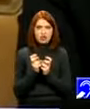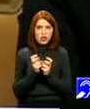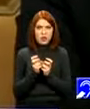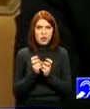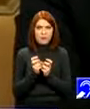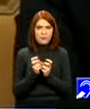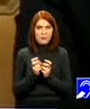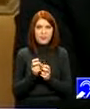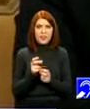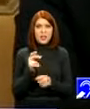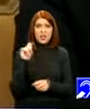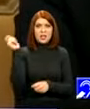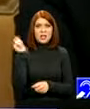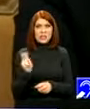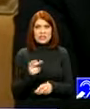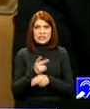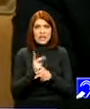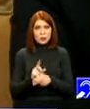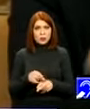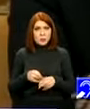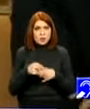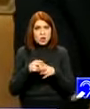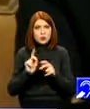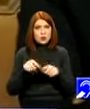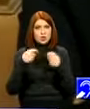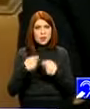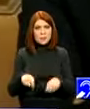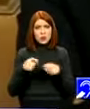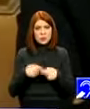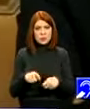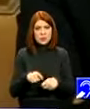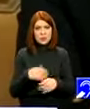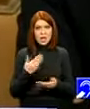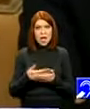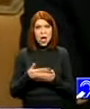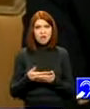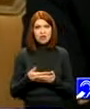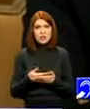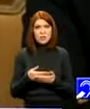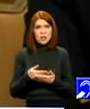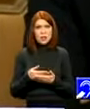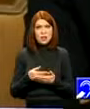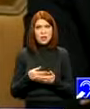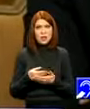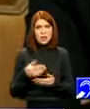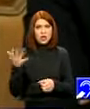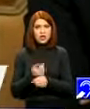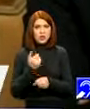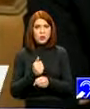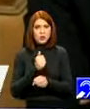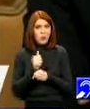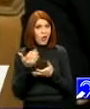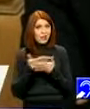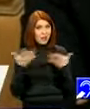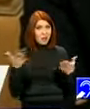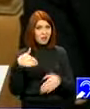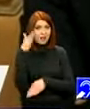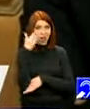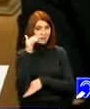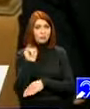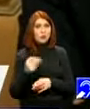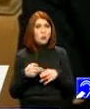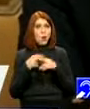statul trebuie să intervină și să impoziteze aceste venituri excepționale și prin